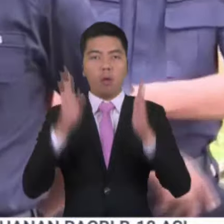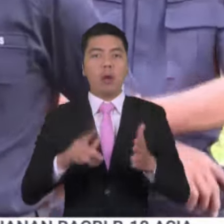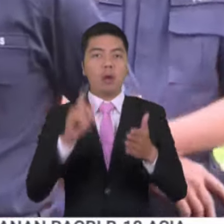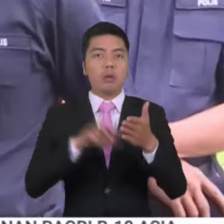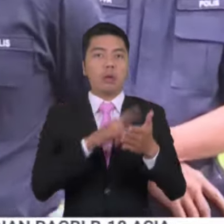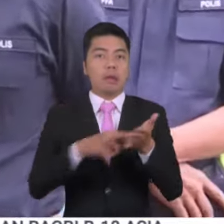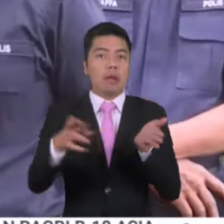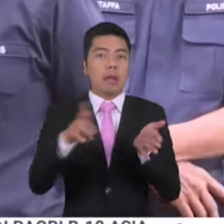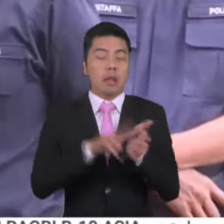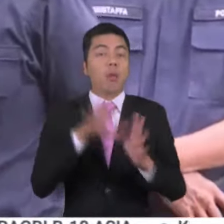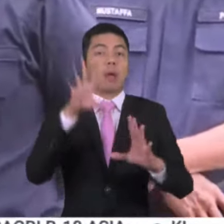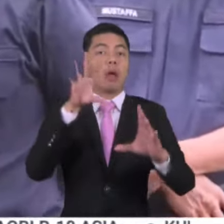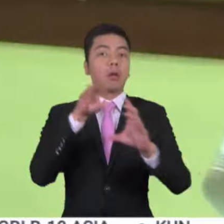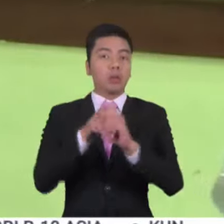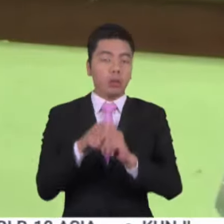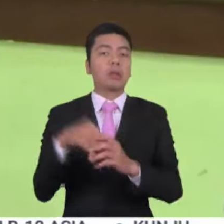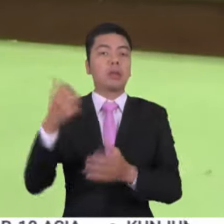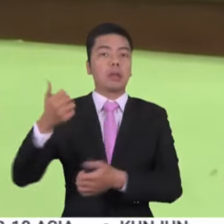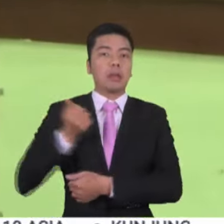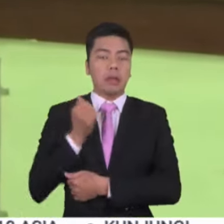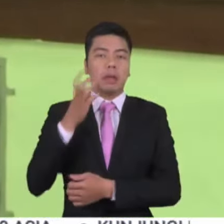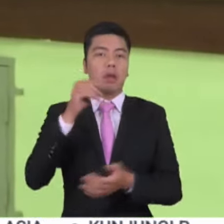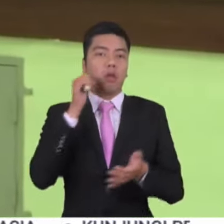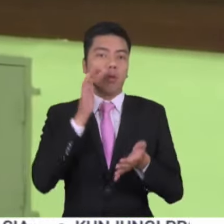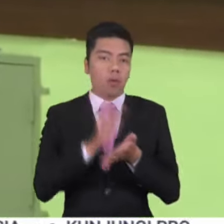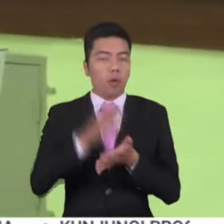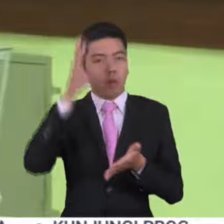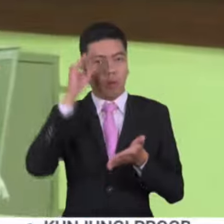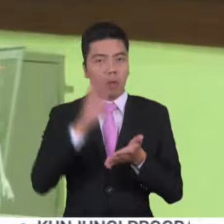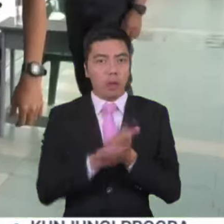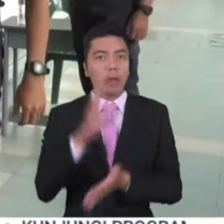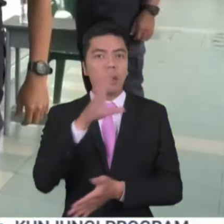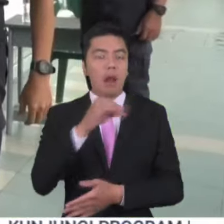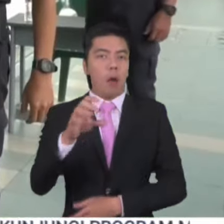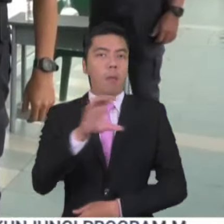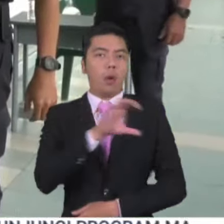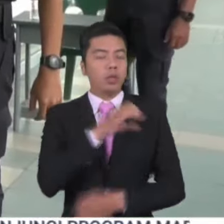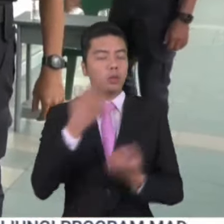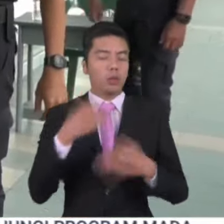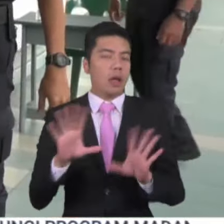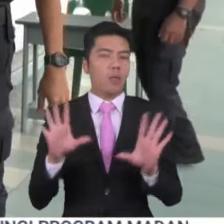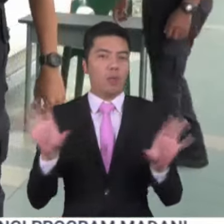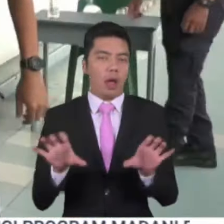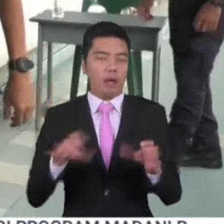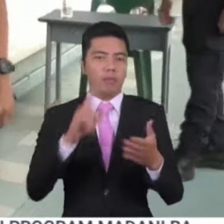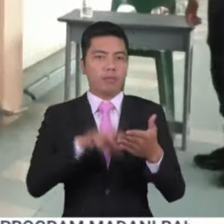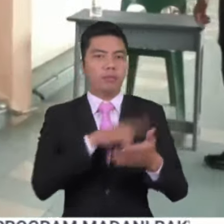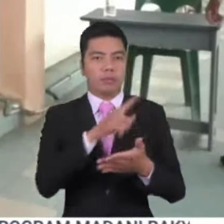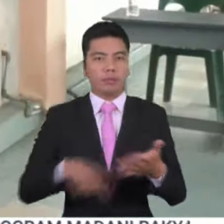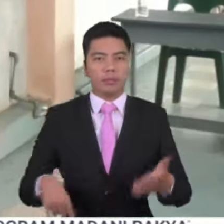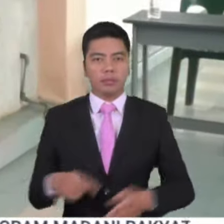4,911 pengundi berdaftar melibatkan tentera dan pasangan serta anggota polis selesai tunai tanggungjawab.